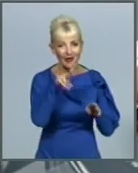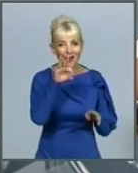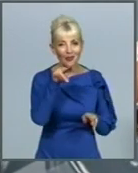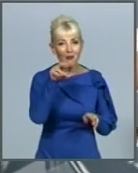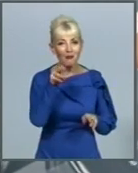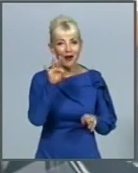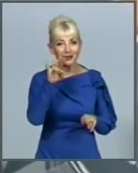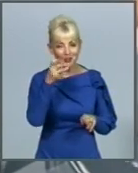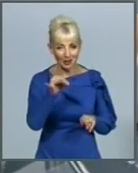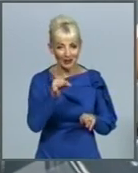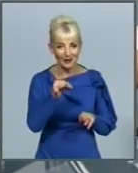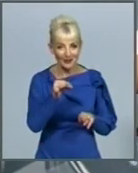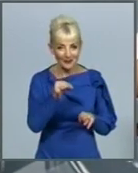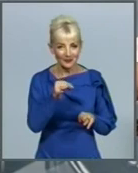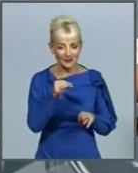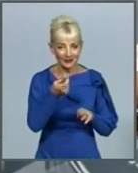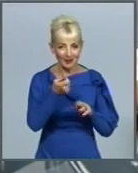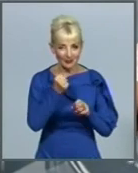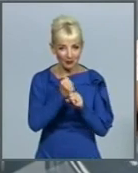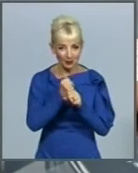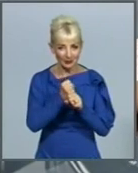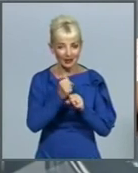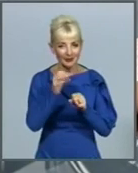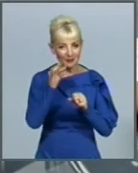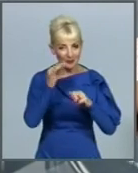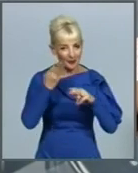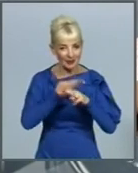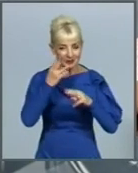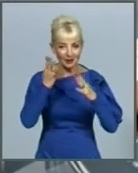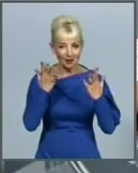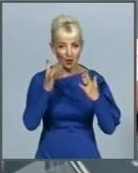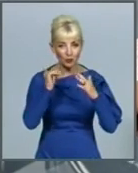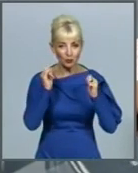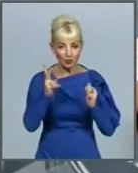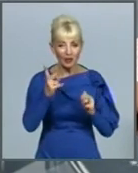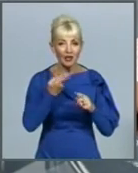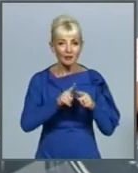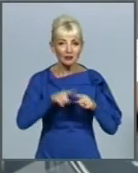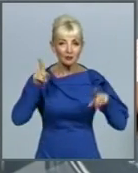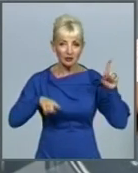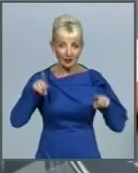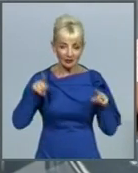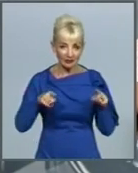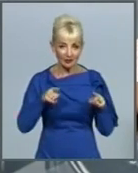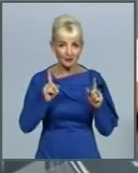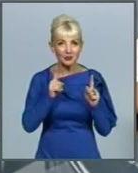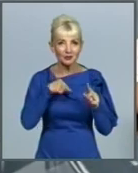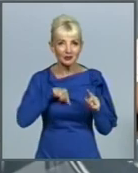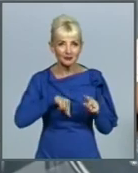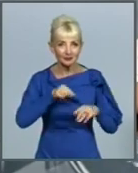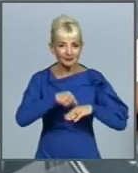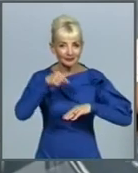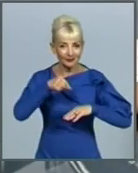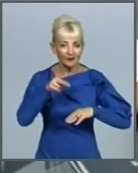В смысле, чтобы отрабатывать на спину, а и не включать руку. Поэтому иногда просыпается что-то такое,